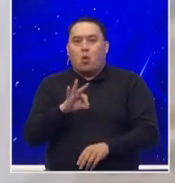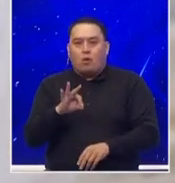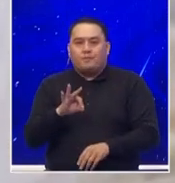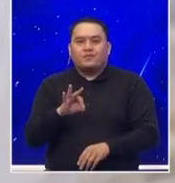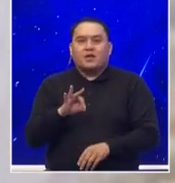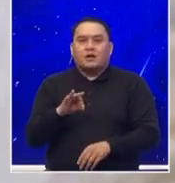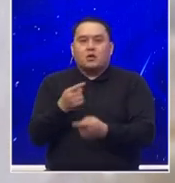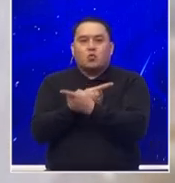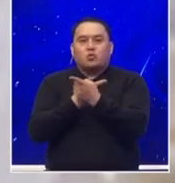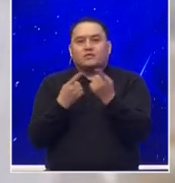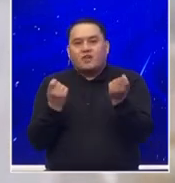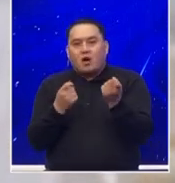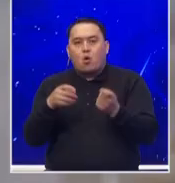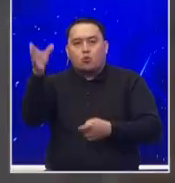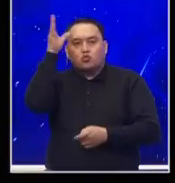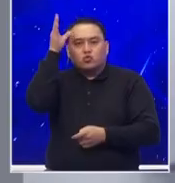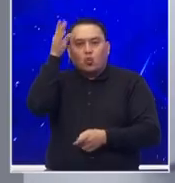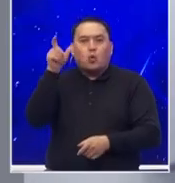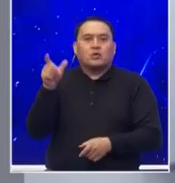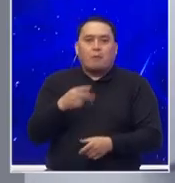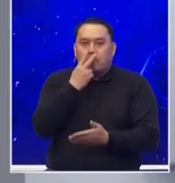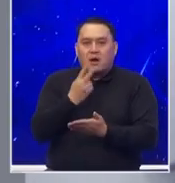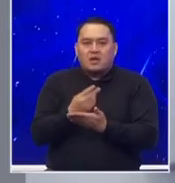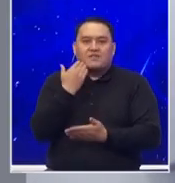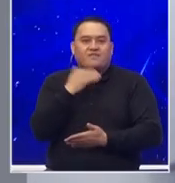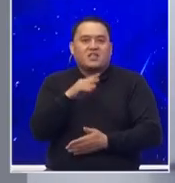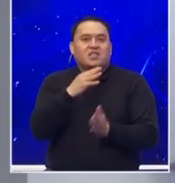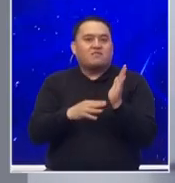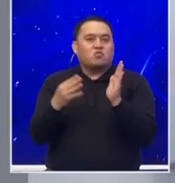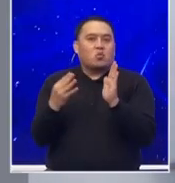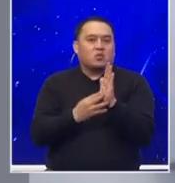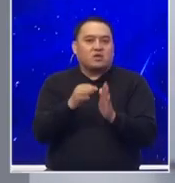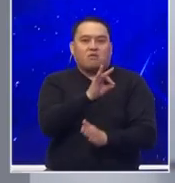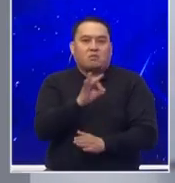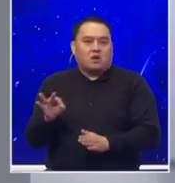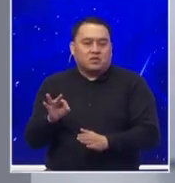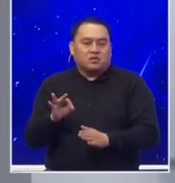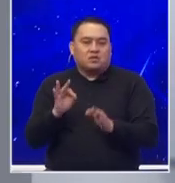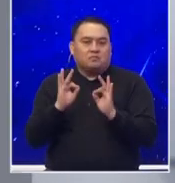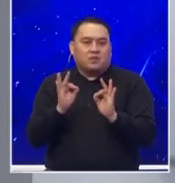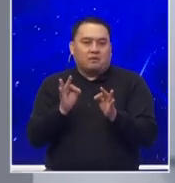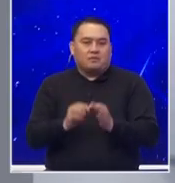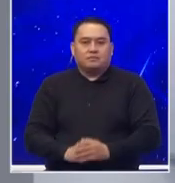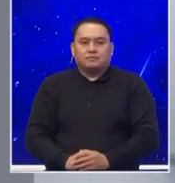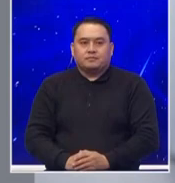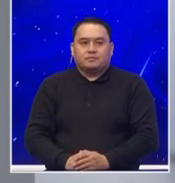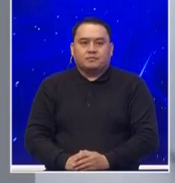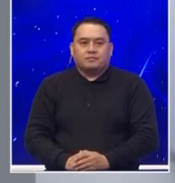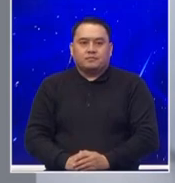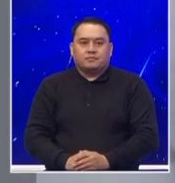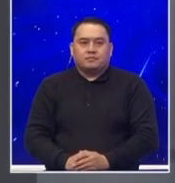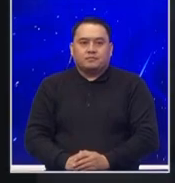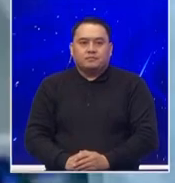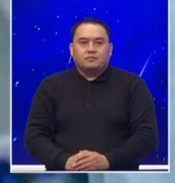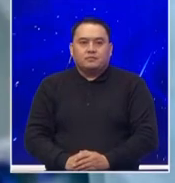По заявлению ученых, во время исследований прибор показал эффективность в 99%.